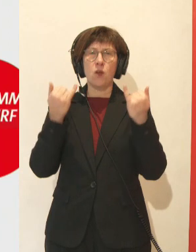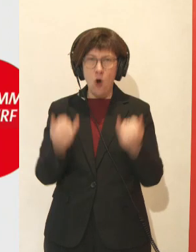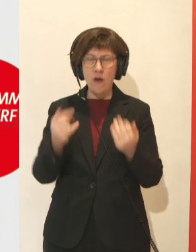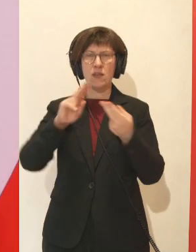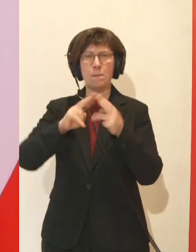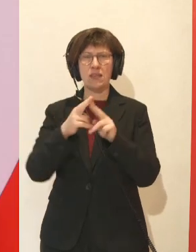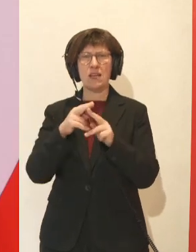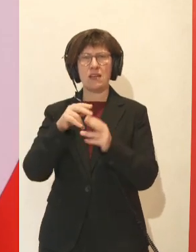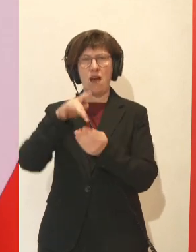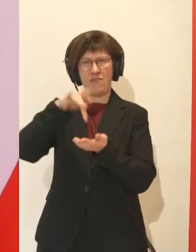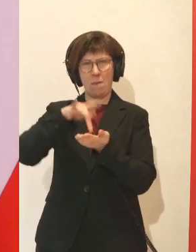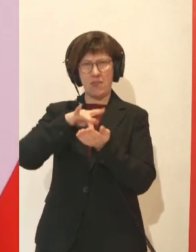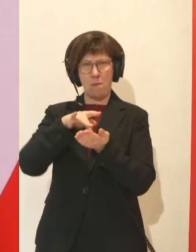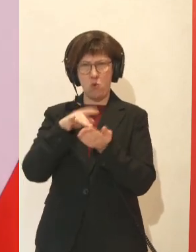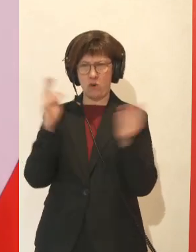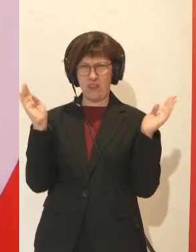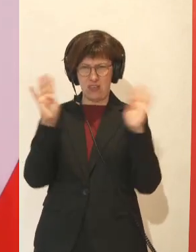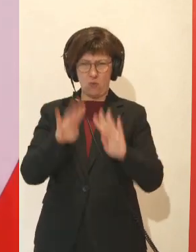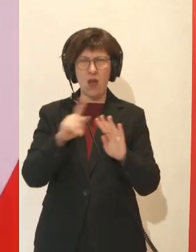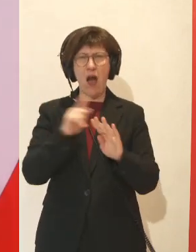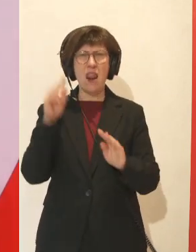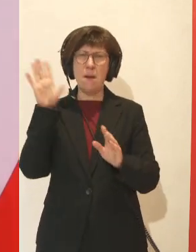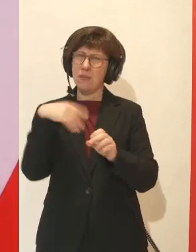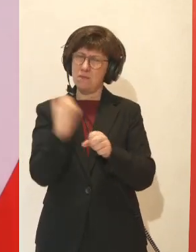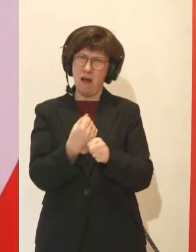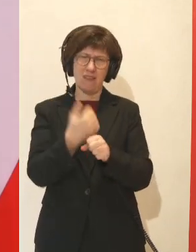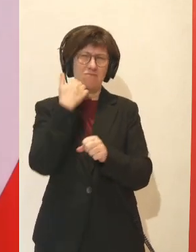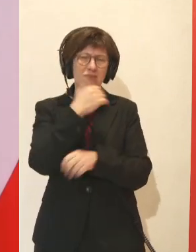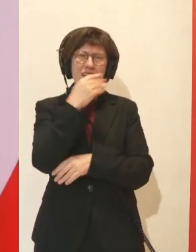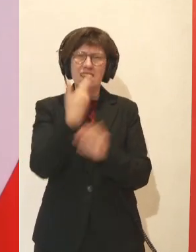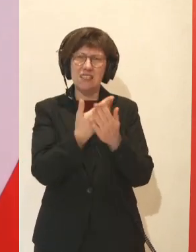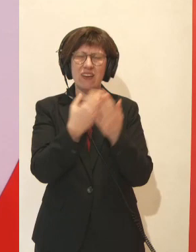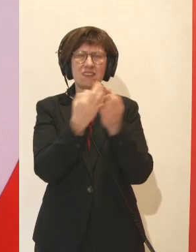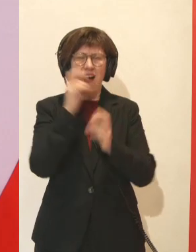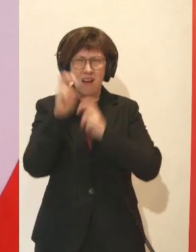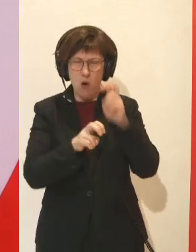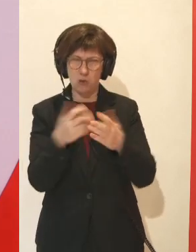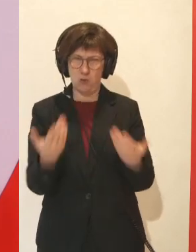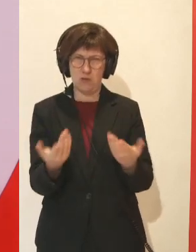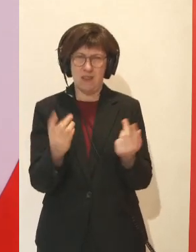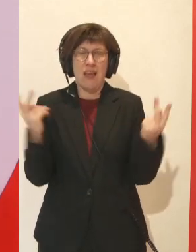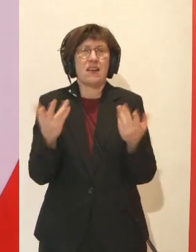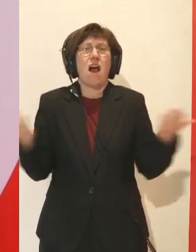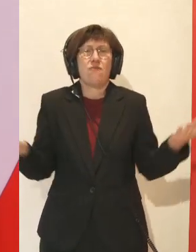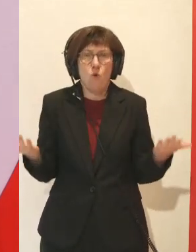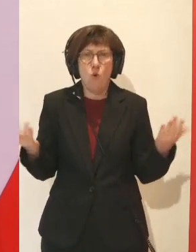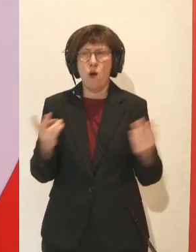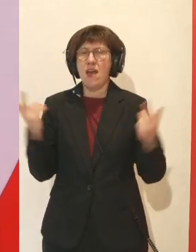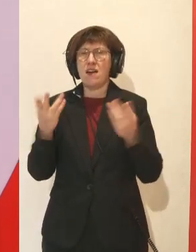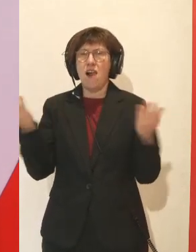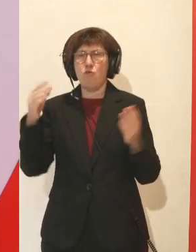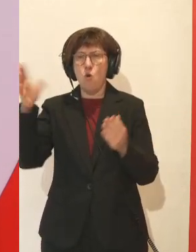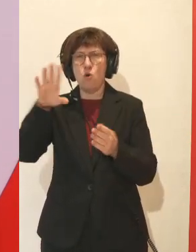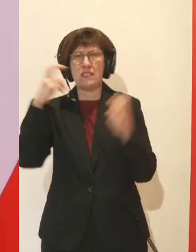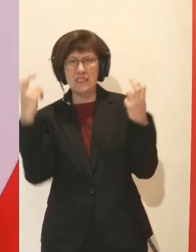Mitglieder im Mittelpunkt stehen und dass sich möglichst viele einbringen. Und deswegen auch nochmal mein Appell. Also nutzt diesen Tag. Ja? Also egal, wo ihr gerade sitzt, egal, wo ihr seid,